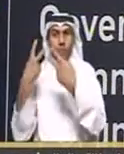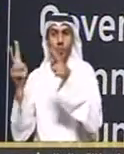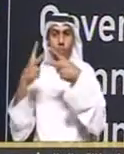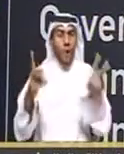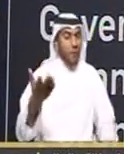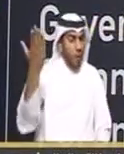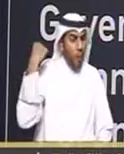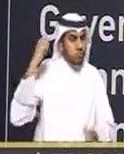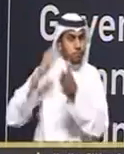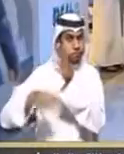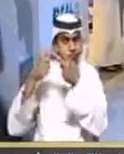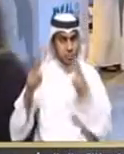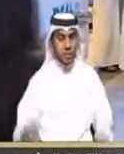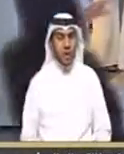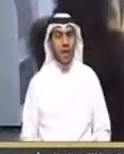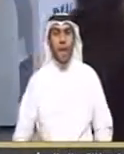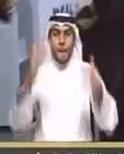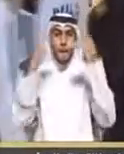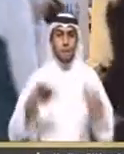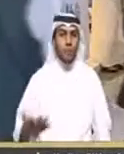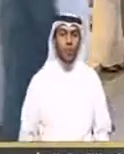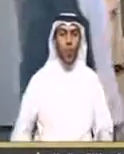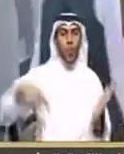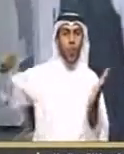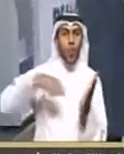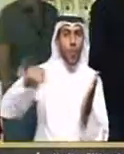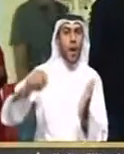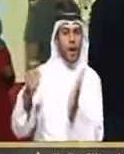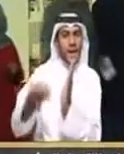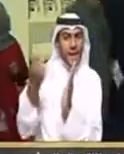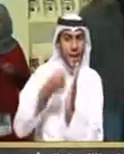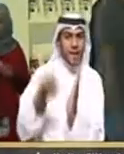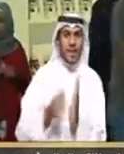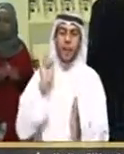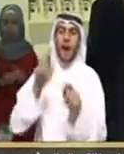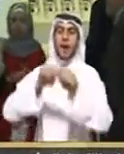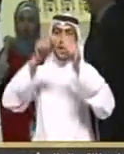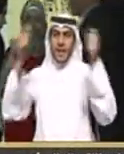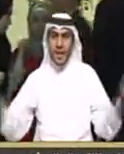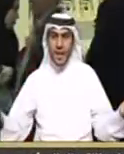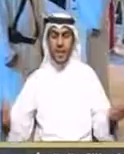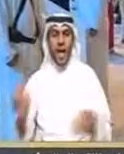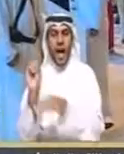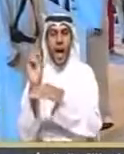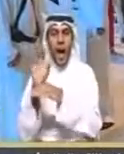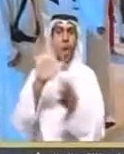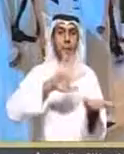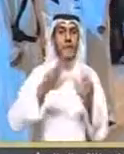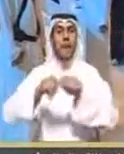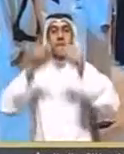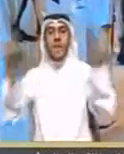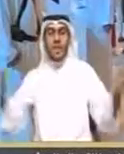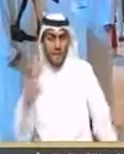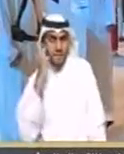الخاصة بالكتابة الصحفية وفقا لمنهجية تومينسون رويترز، وورشة عمل بالتعاون مع مؤسسة الأمم